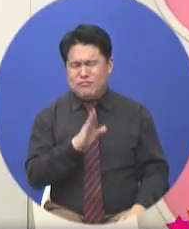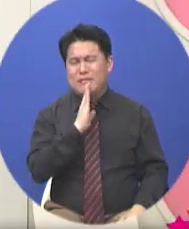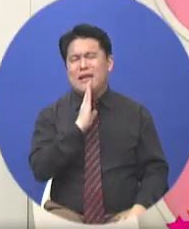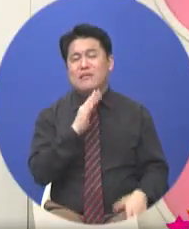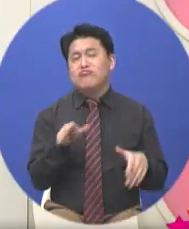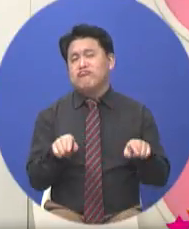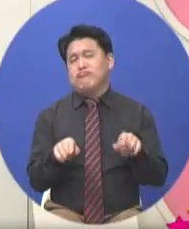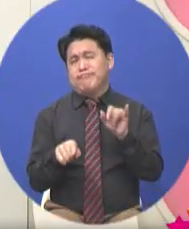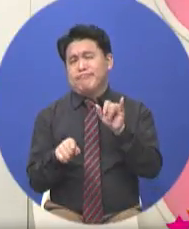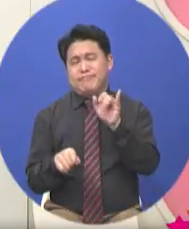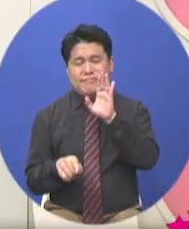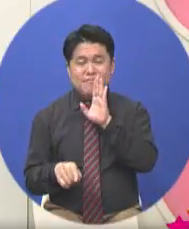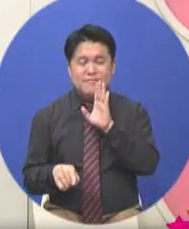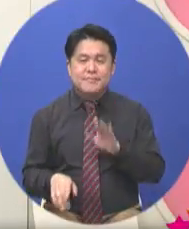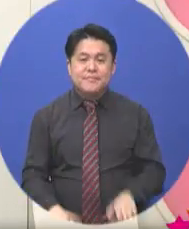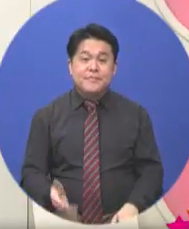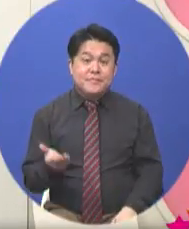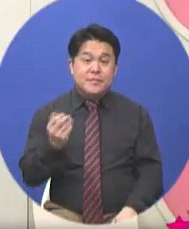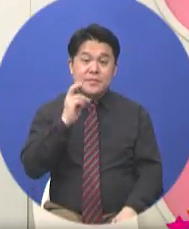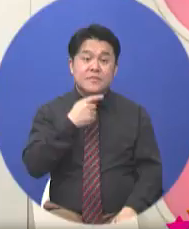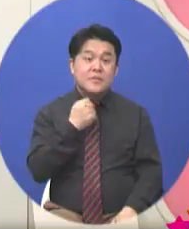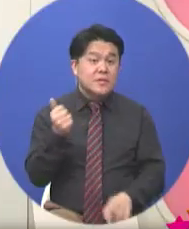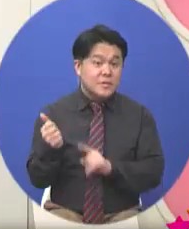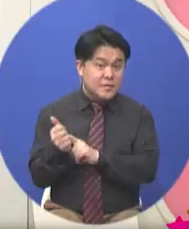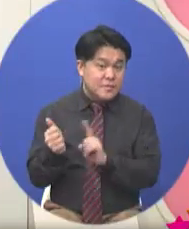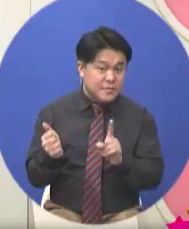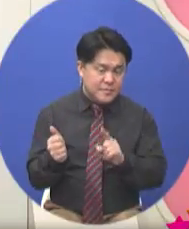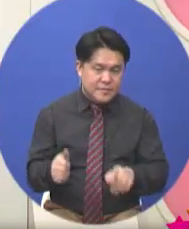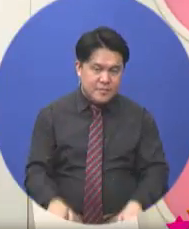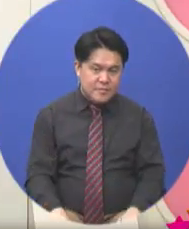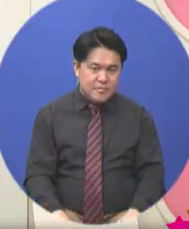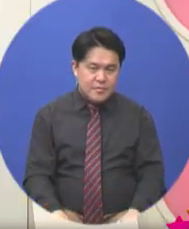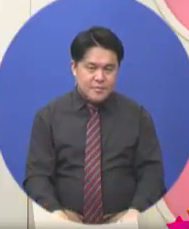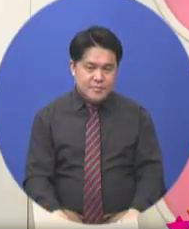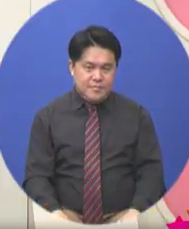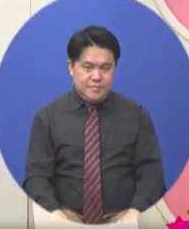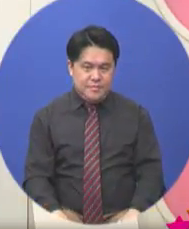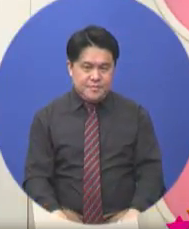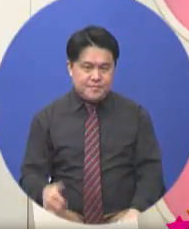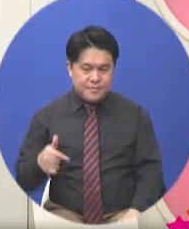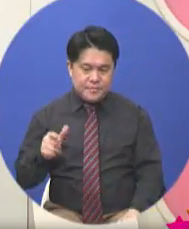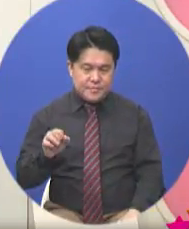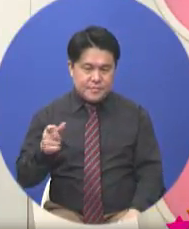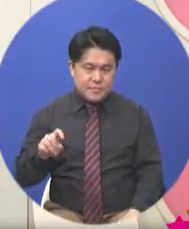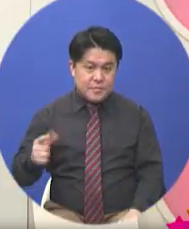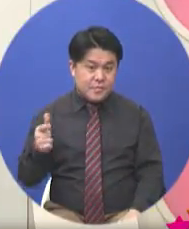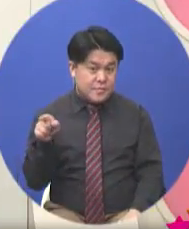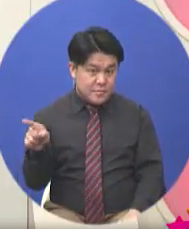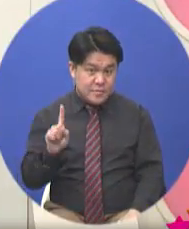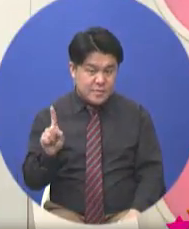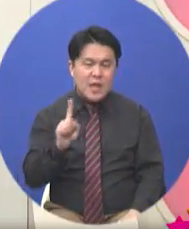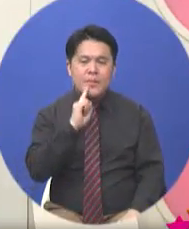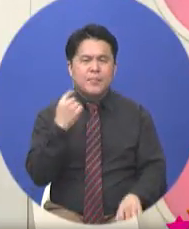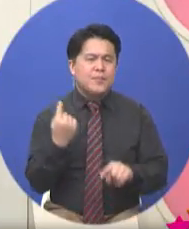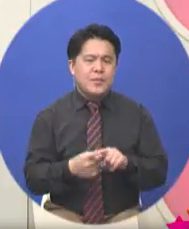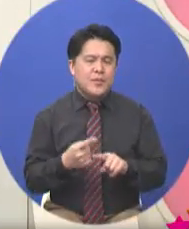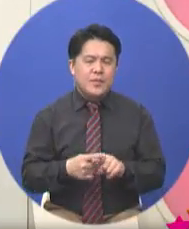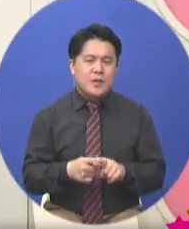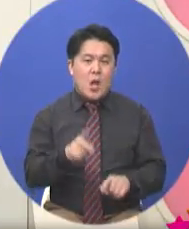떨리게 돼 있어요. 아까 좀 전에 부르셨던 그 예, 강종권님인가? 그분 말